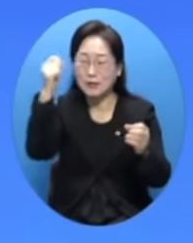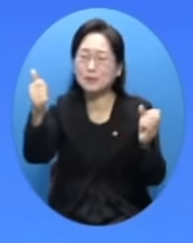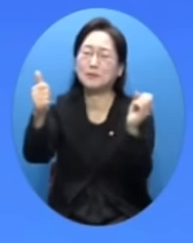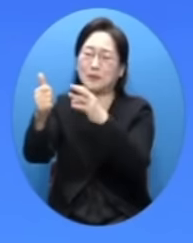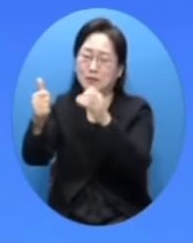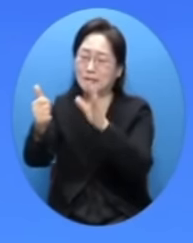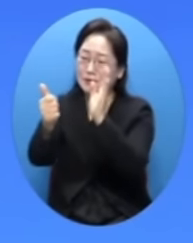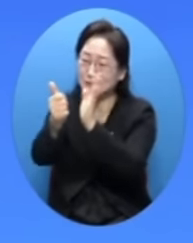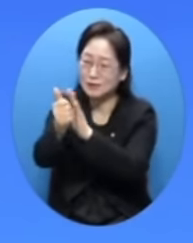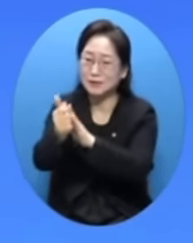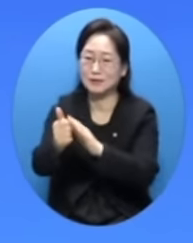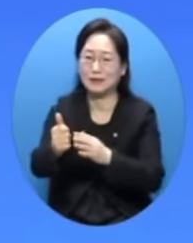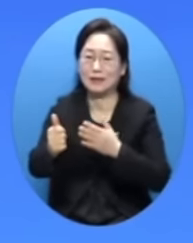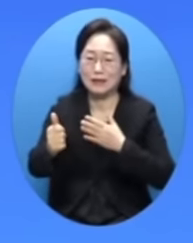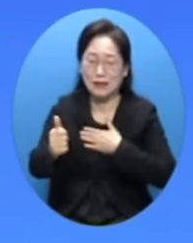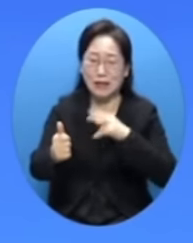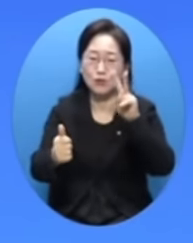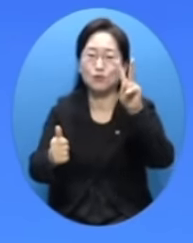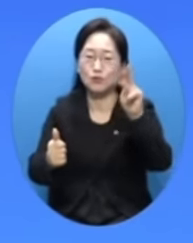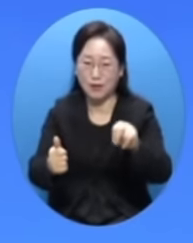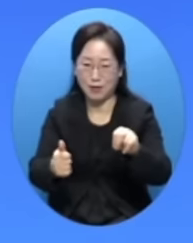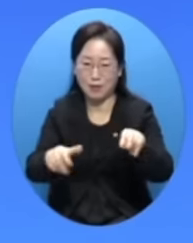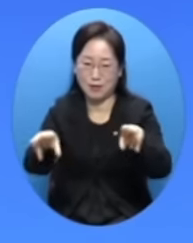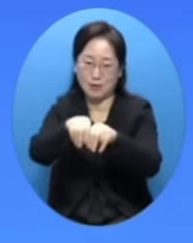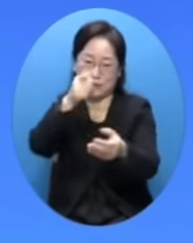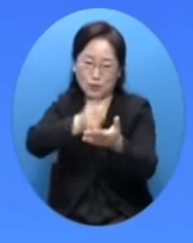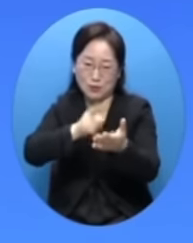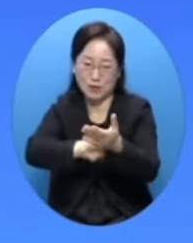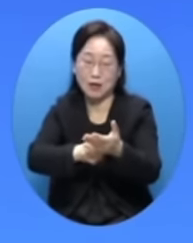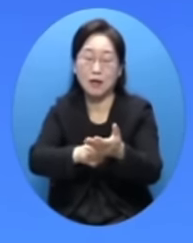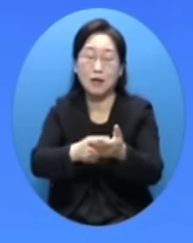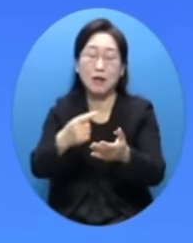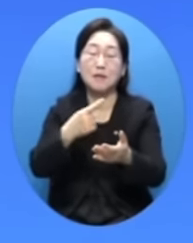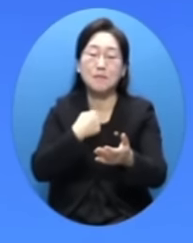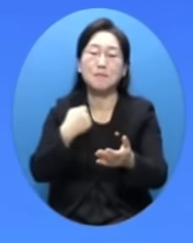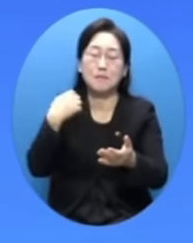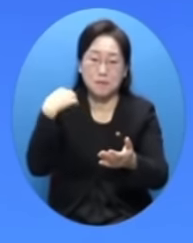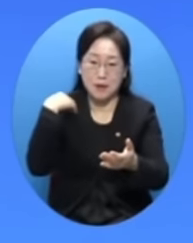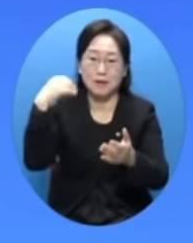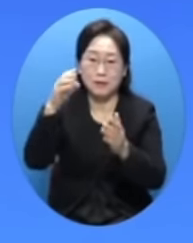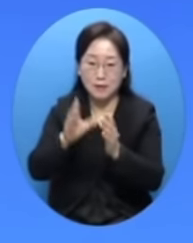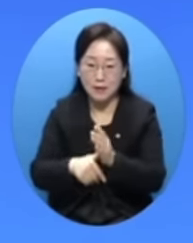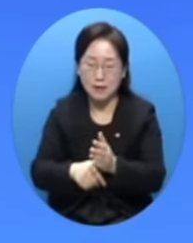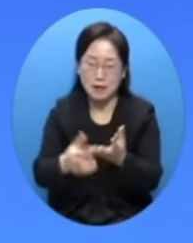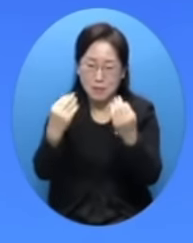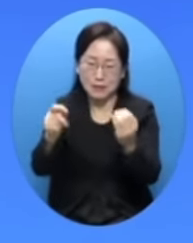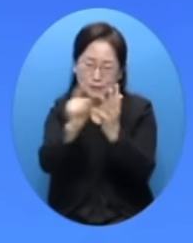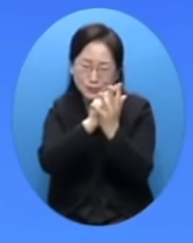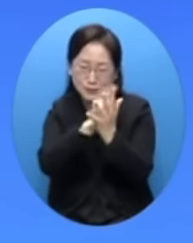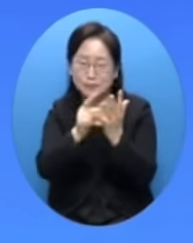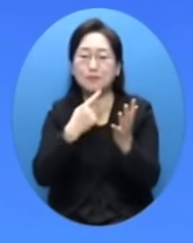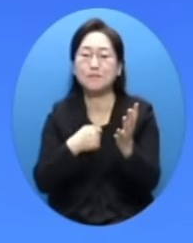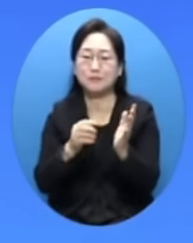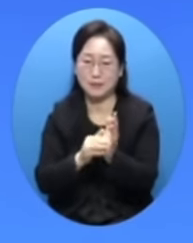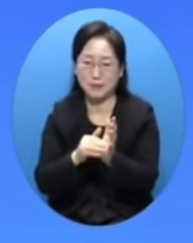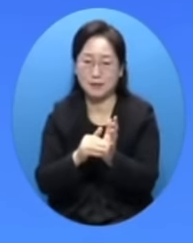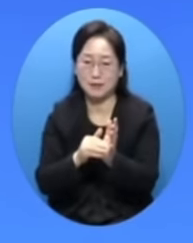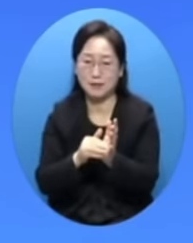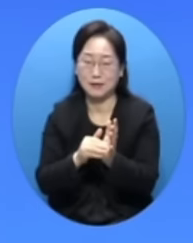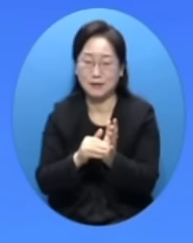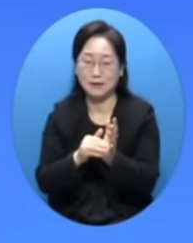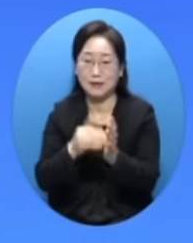목사님 저는 유엔 사모 청정화 하면서 수많은 사람을 만나봤습니다